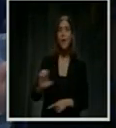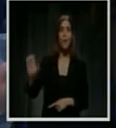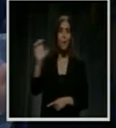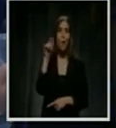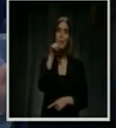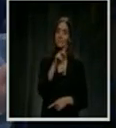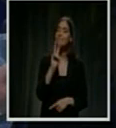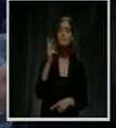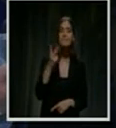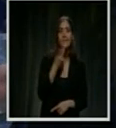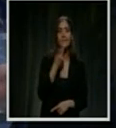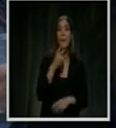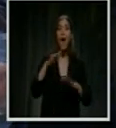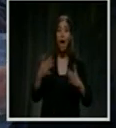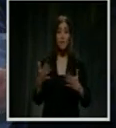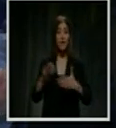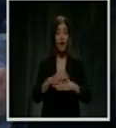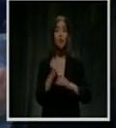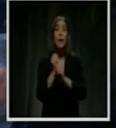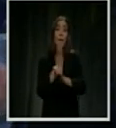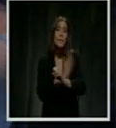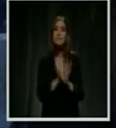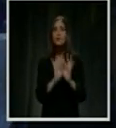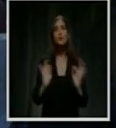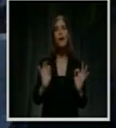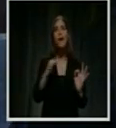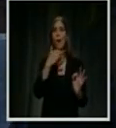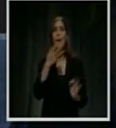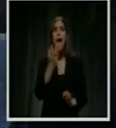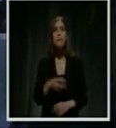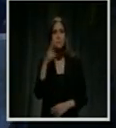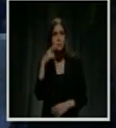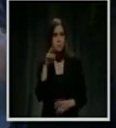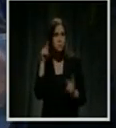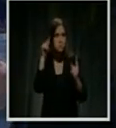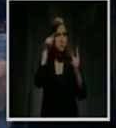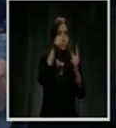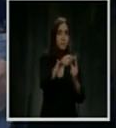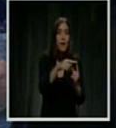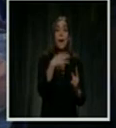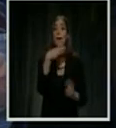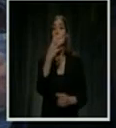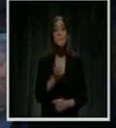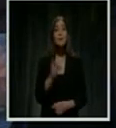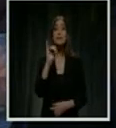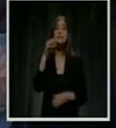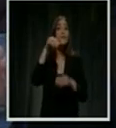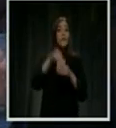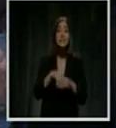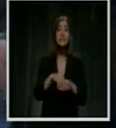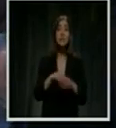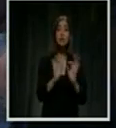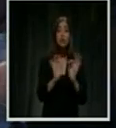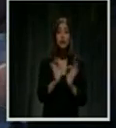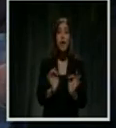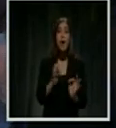jkollokx pjan, meta inti ma tkunx taf fejn trid tmur, ma tkunx tista' tippjana, ma tinvestix. Għalhekk m'għamlux lanqas skola waħda ġdida